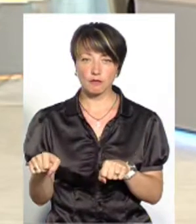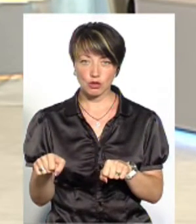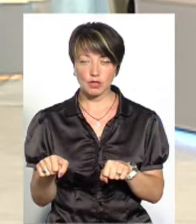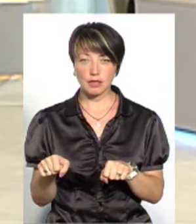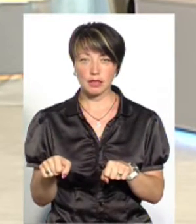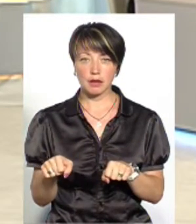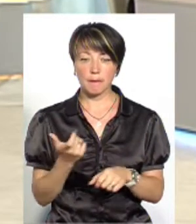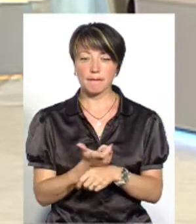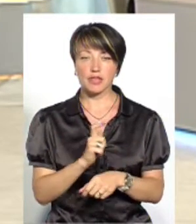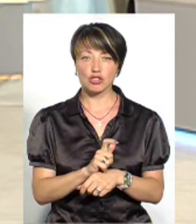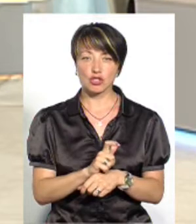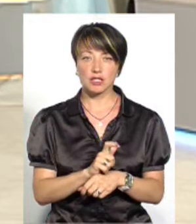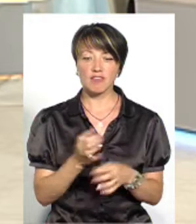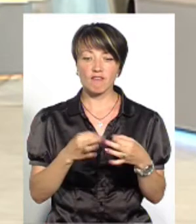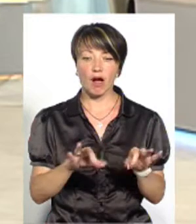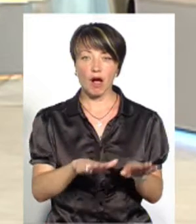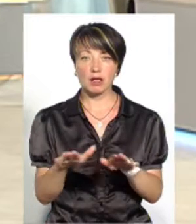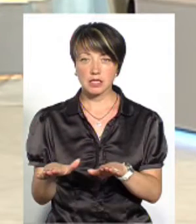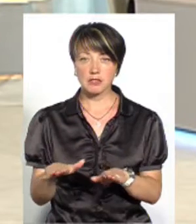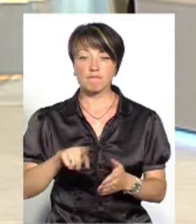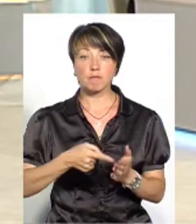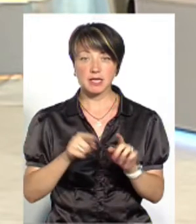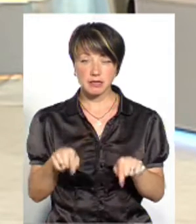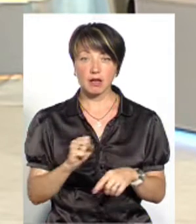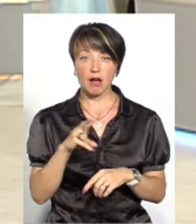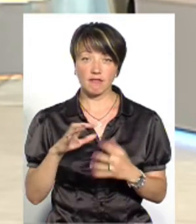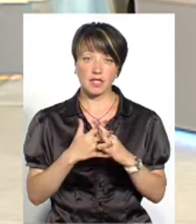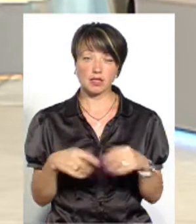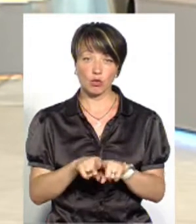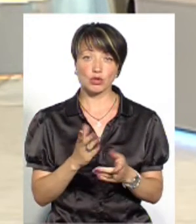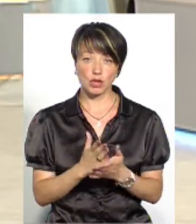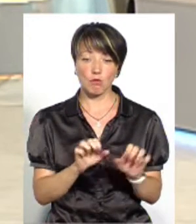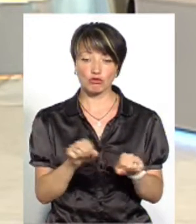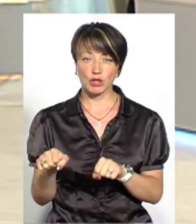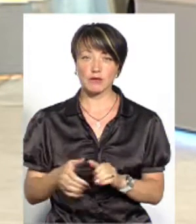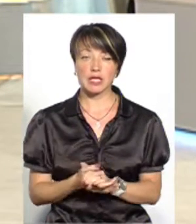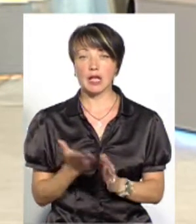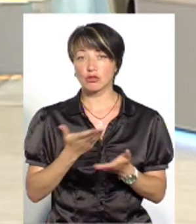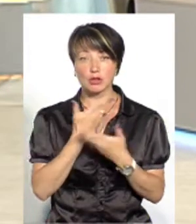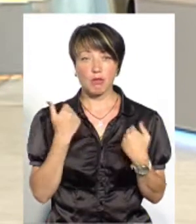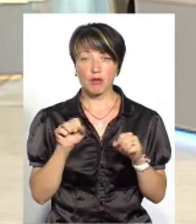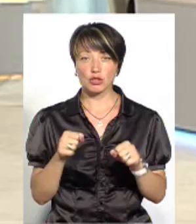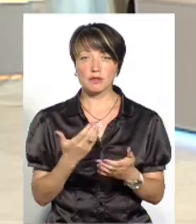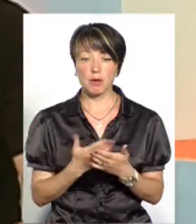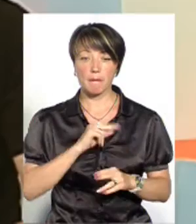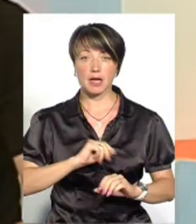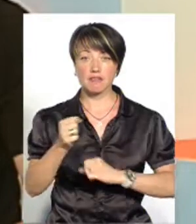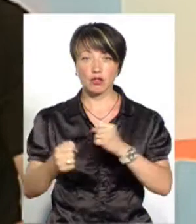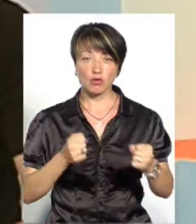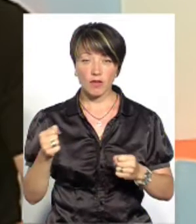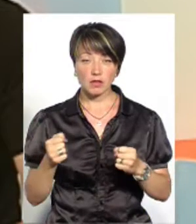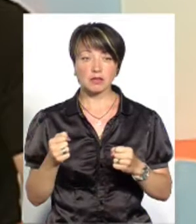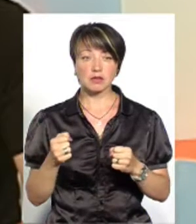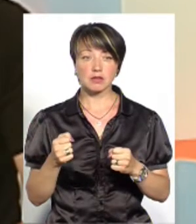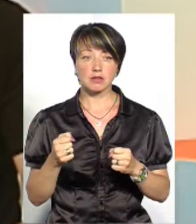що переважна більшість вакансій, вони потрапляють у місті, але в селах також є можливості. І якщо немає можливості вже працевлаштуватися, то